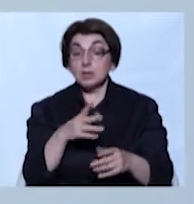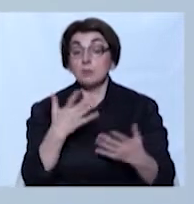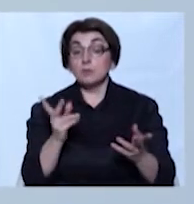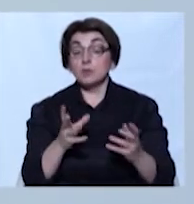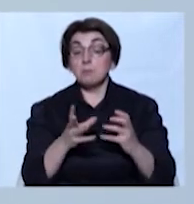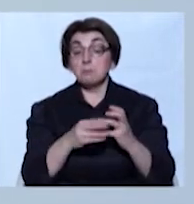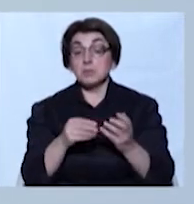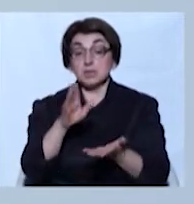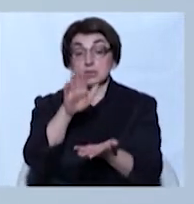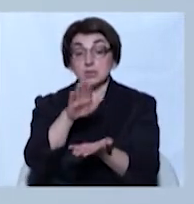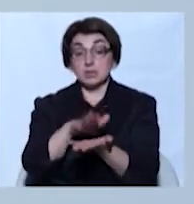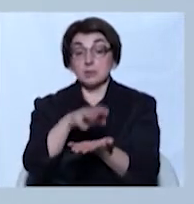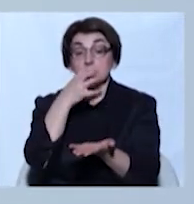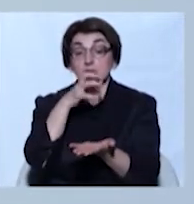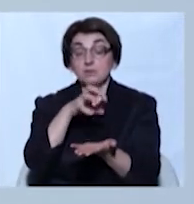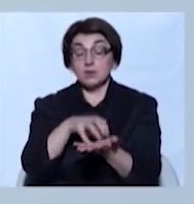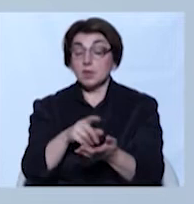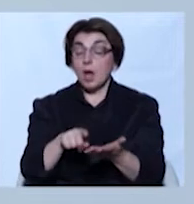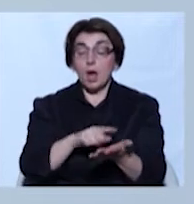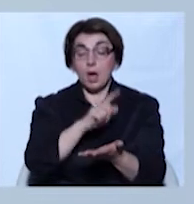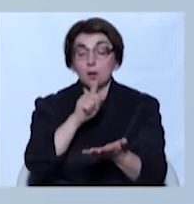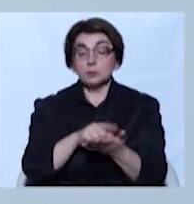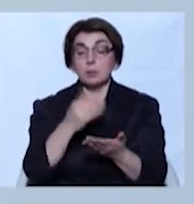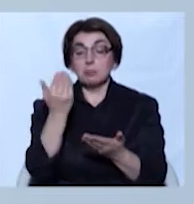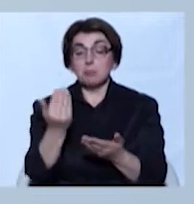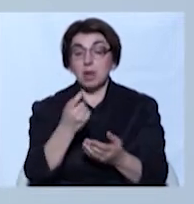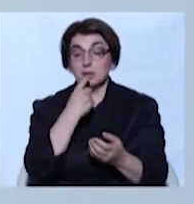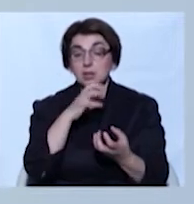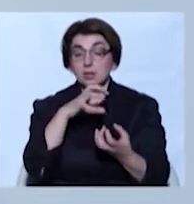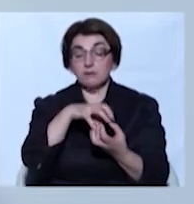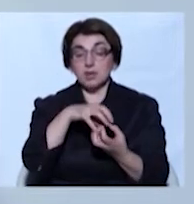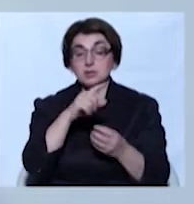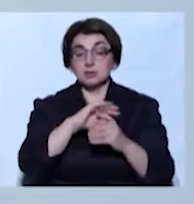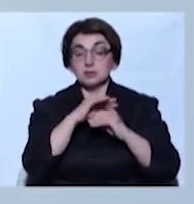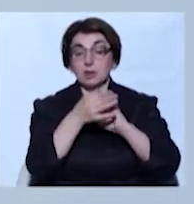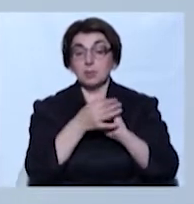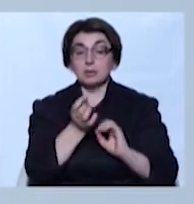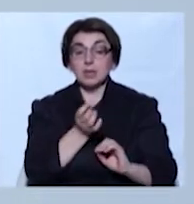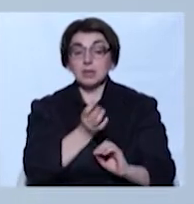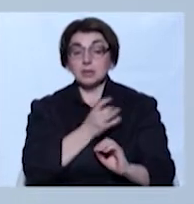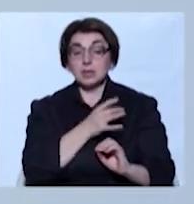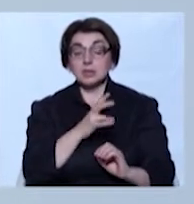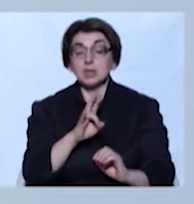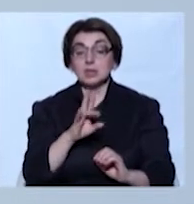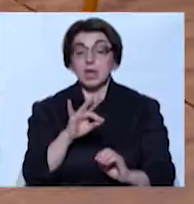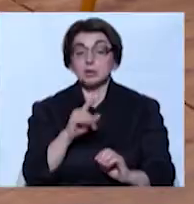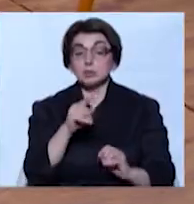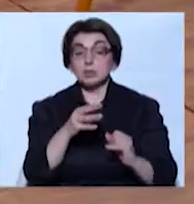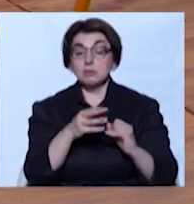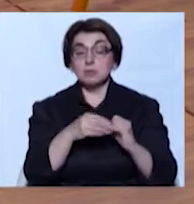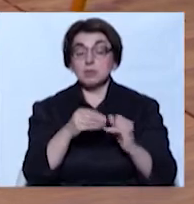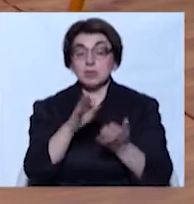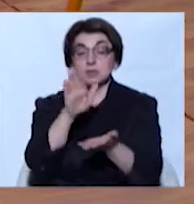და ფრინველებს, მათი კვერცხი ნაჭუჭით არის დაფარული. რატომ? იმიტომ, რომ ისინი კვერცხს ხმელეთზე დებენ.